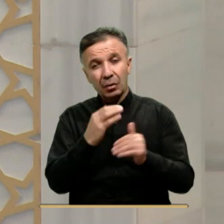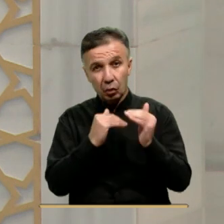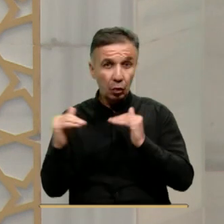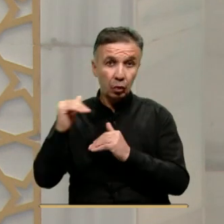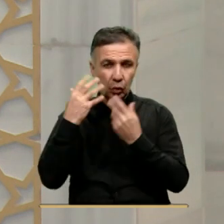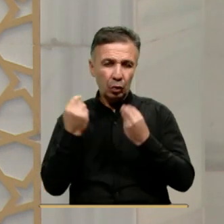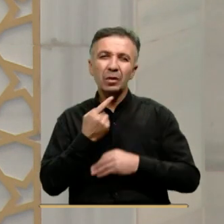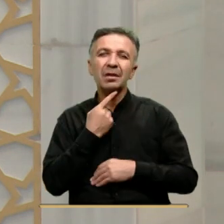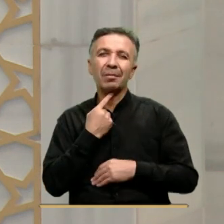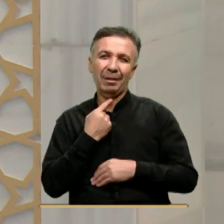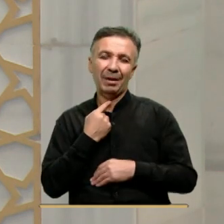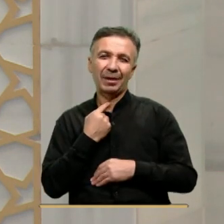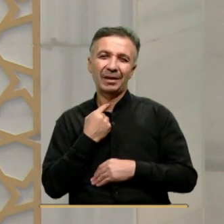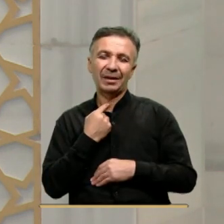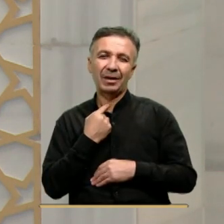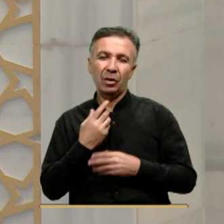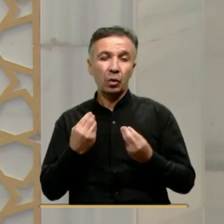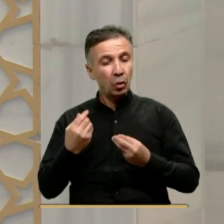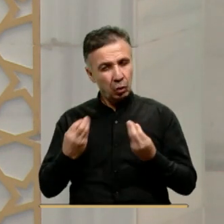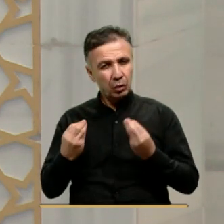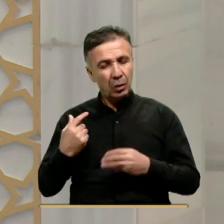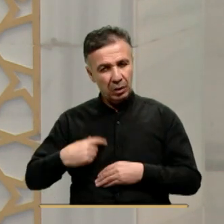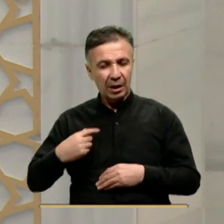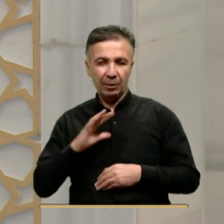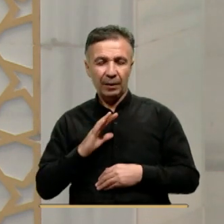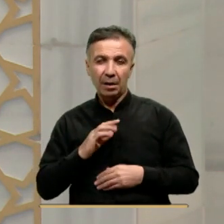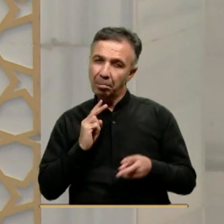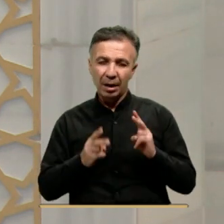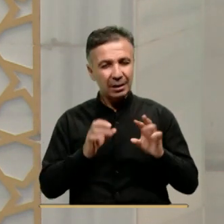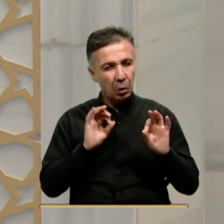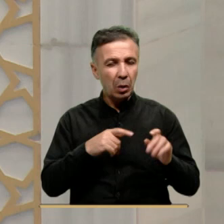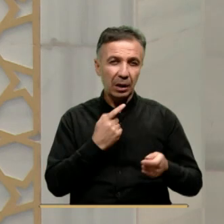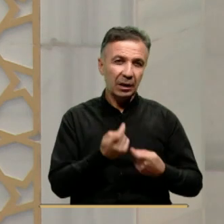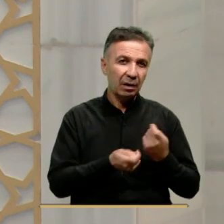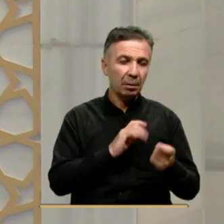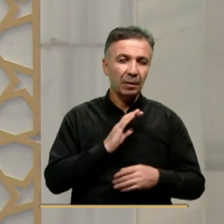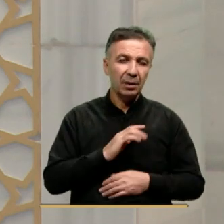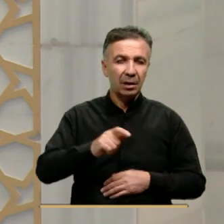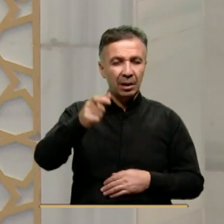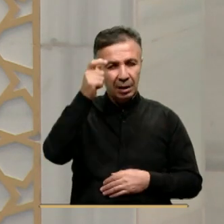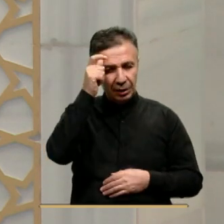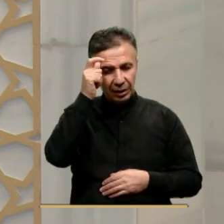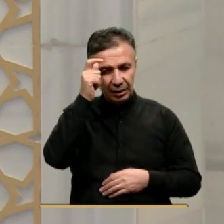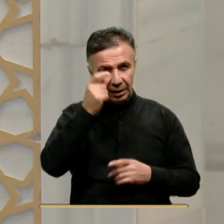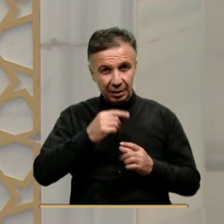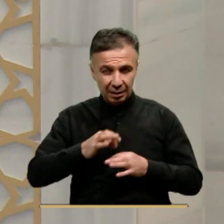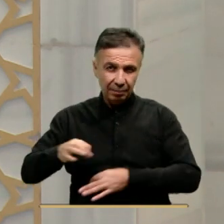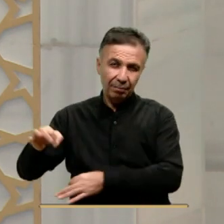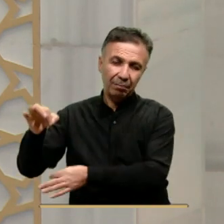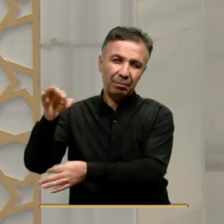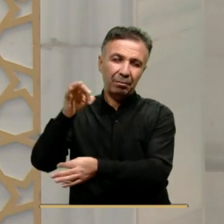hasretler imiz var Bazen de öyle davranışlarımız var ki şeytanlar bizden